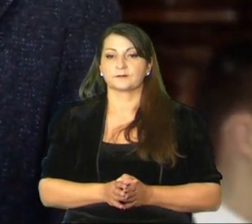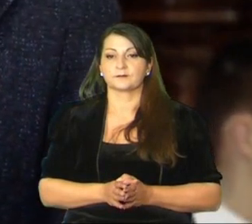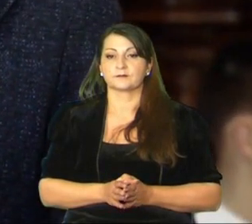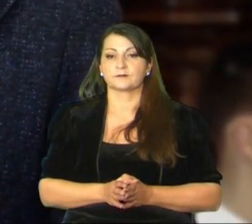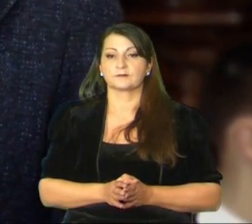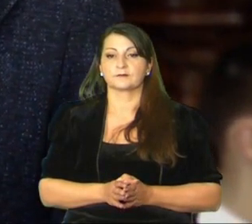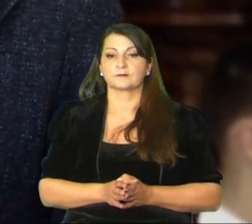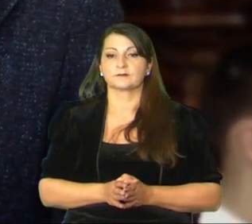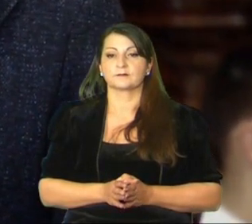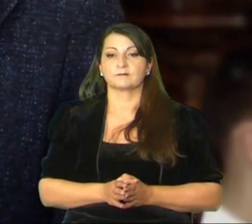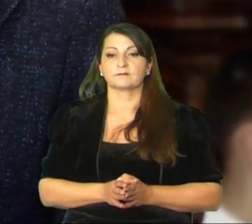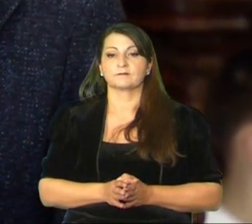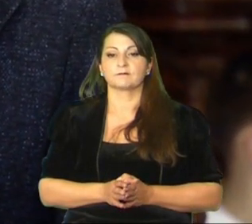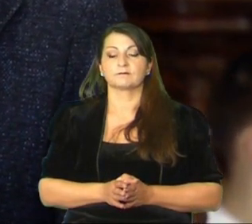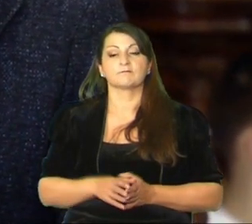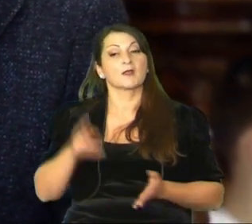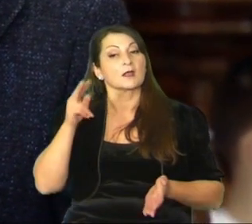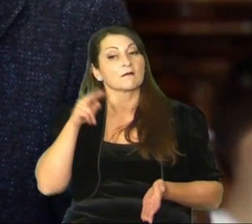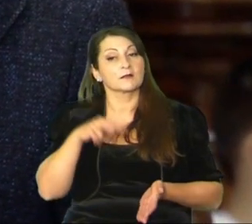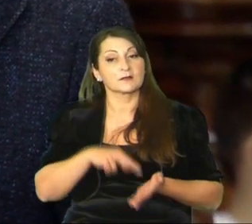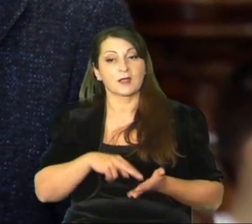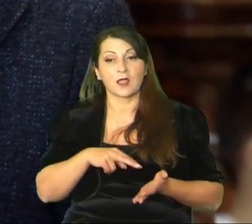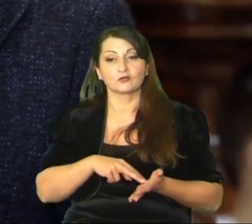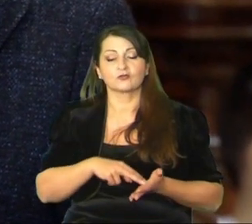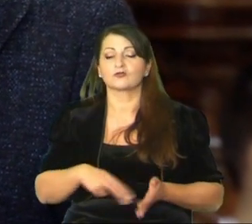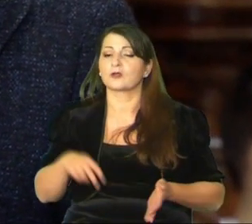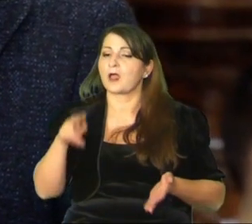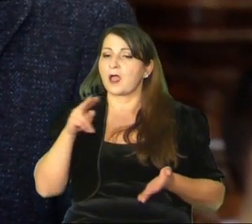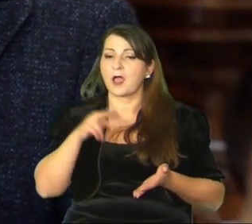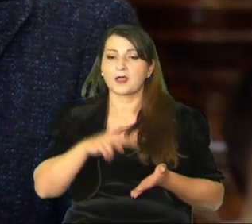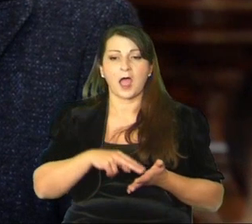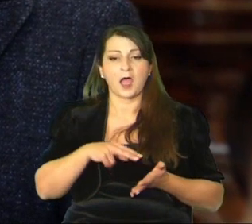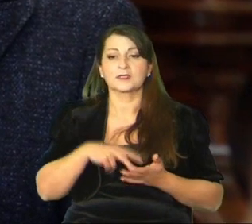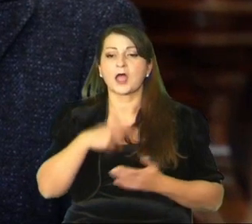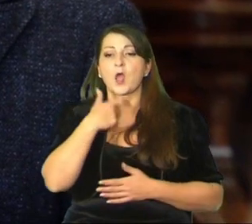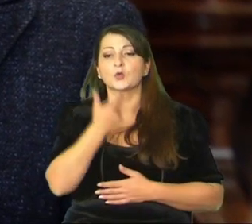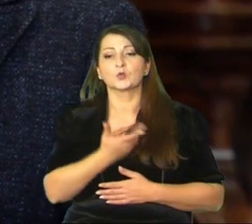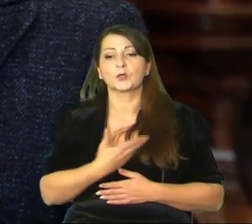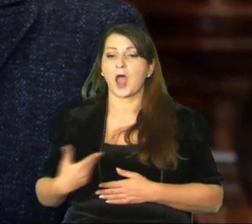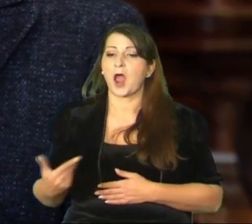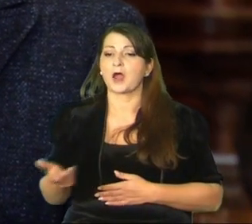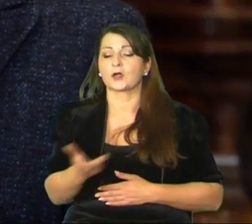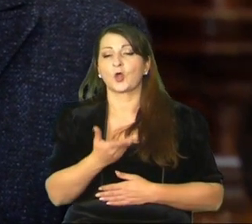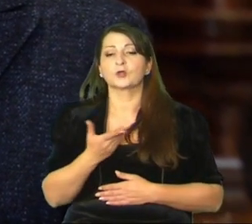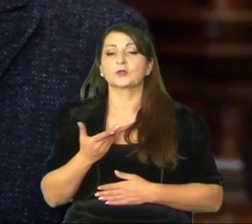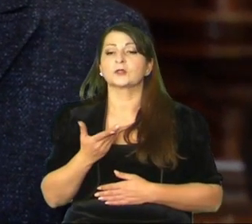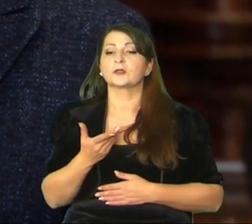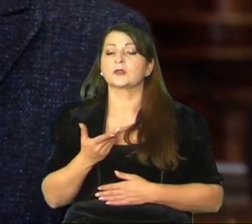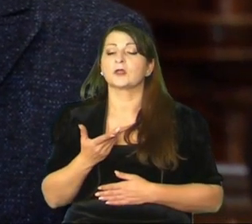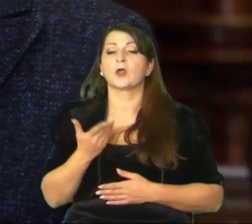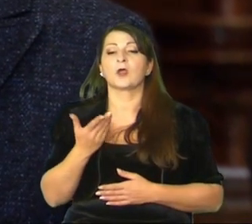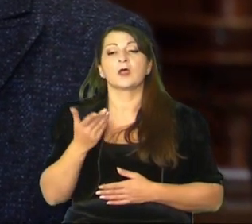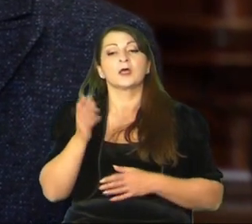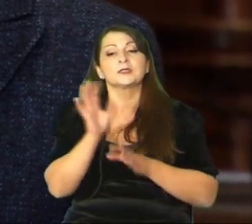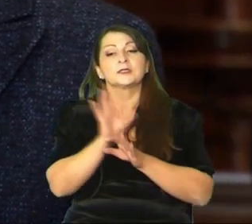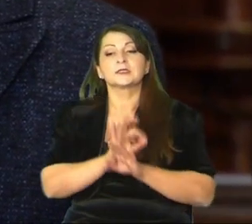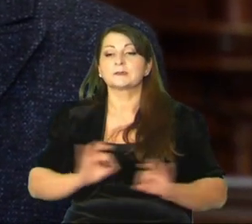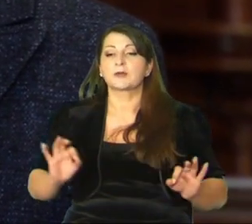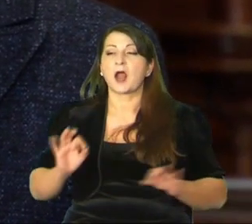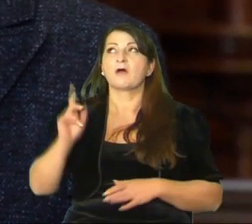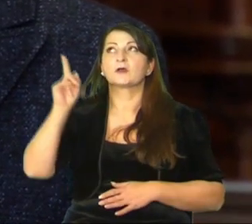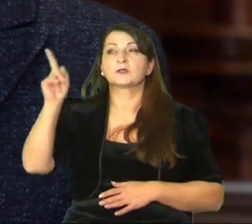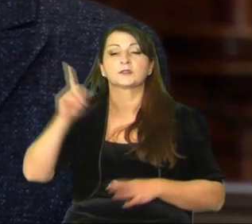Nech sa tešia a jasajú národy, že spravodlivo